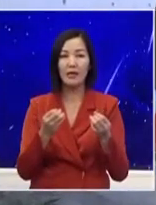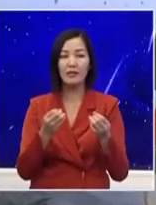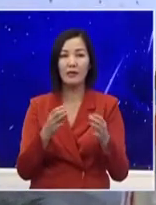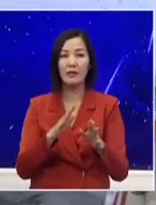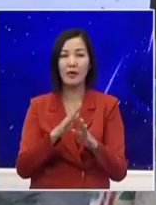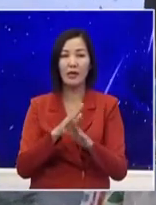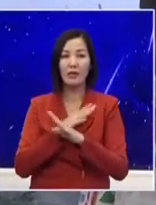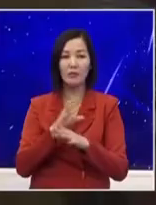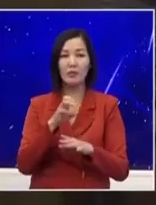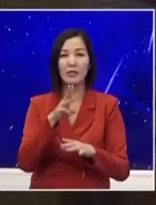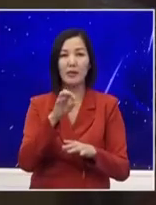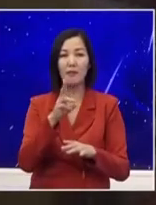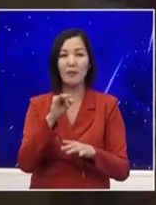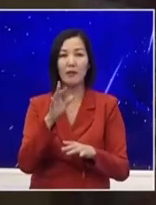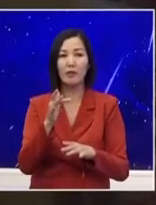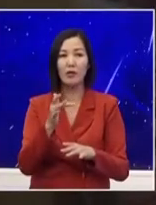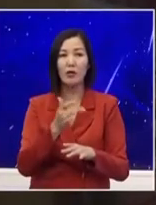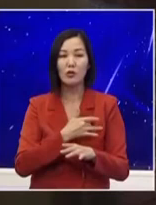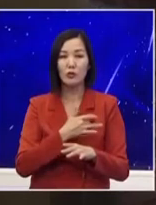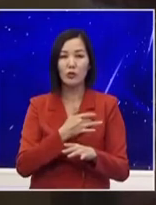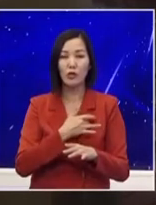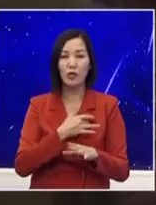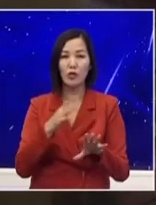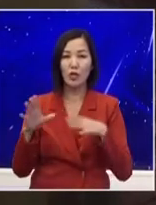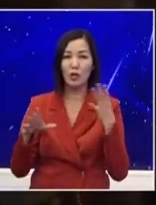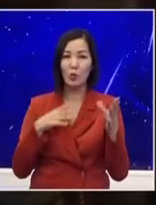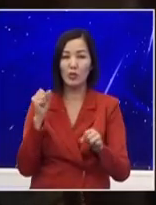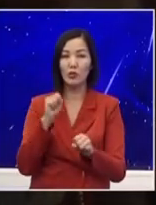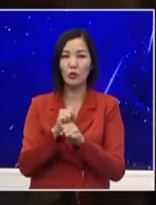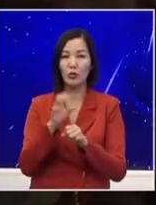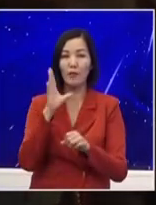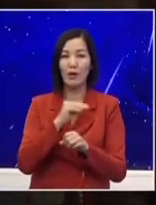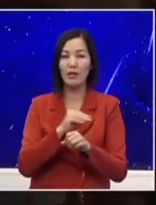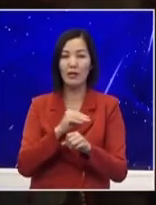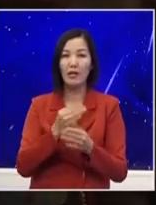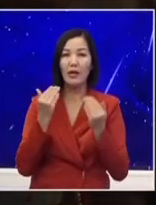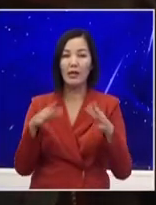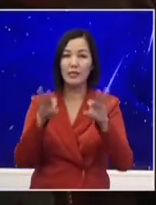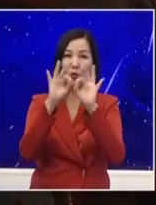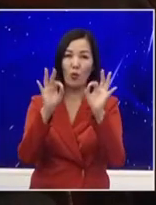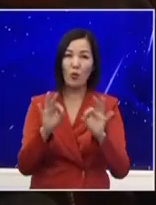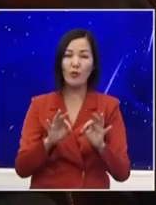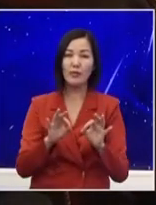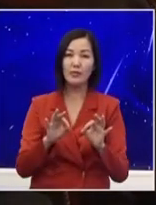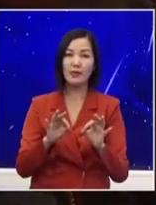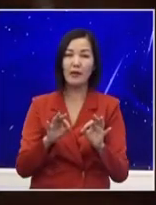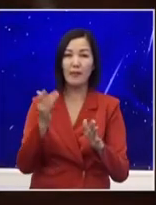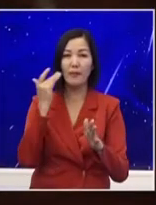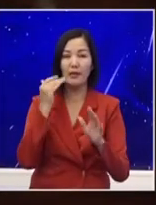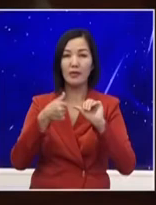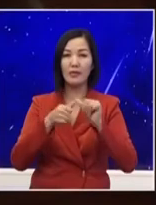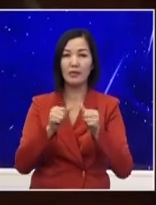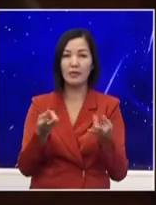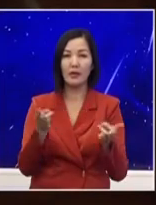Ғалым Станбековтың жүрегі жаттығу кезінде тоқтап қалған. Олардың жарқын бейнелері әріптестерінің жүрегінде мәңгі